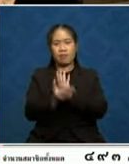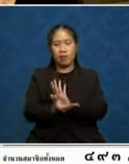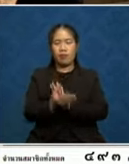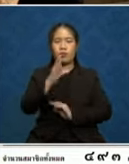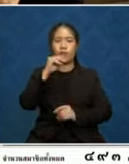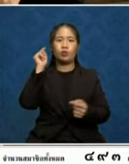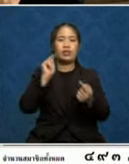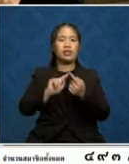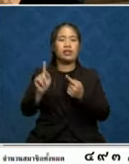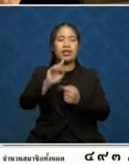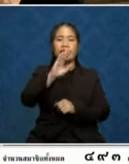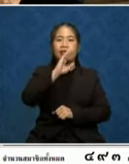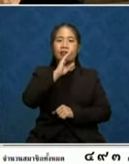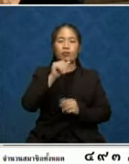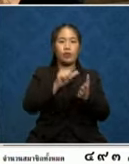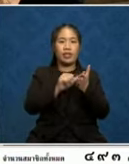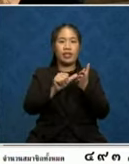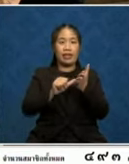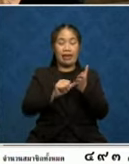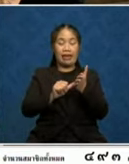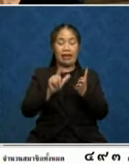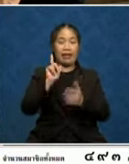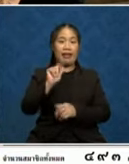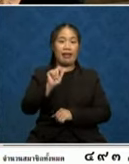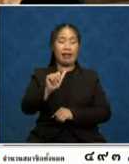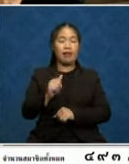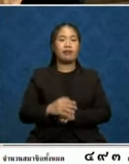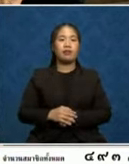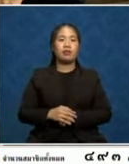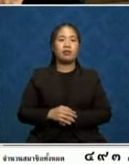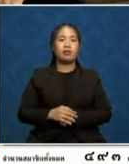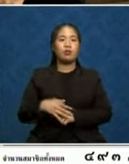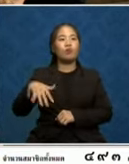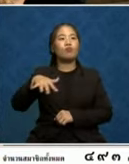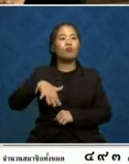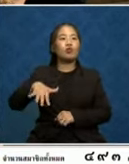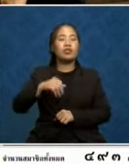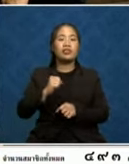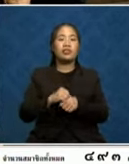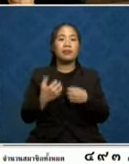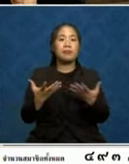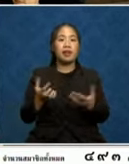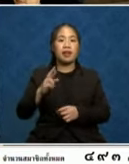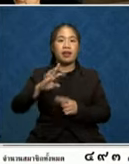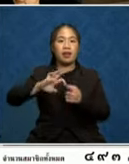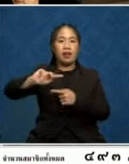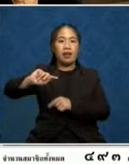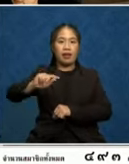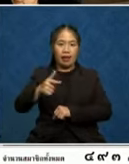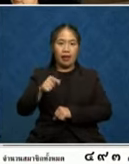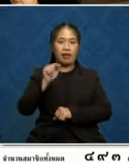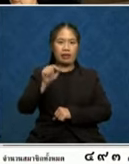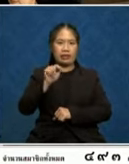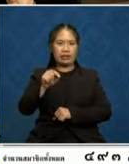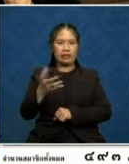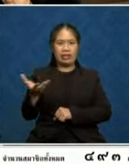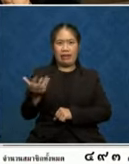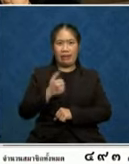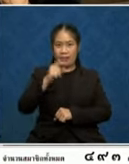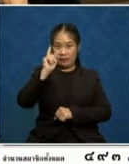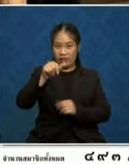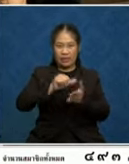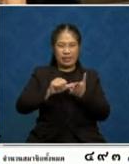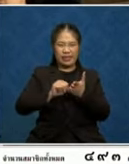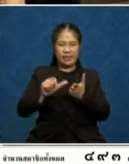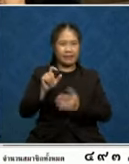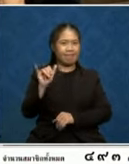ว่า cổนิถ้ามีการแก้ไขหกการโรยปกติแล้วร่างที่รับจากัพภพุทธตร raorasศดอนไปมนจะแก้ไขหกการ